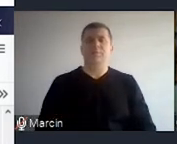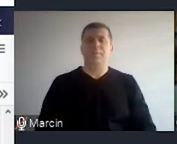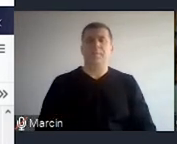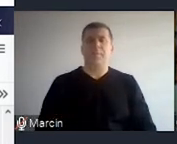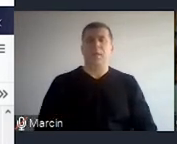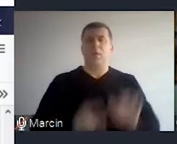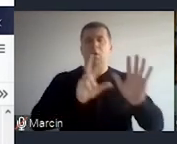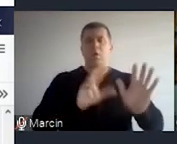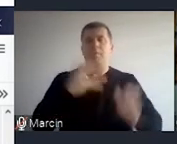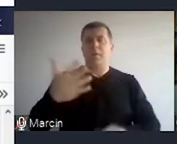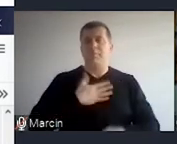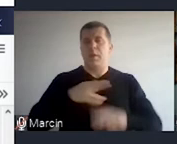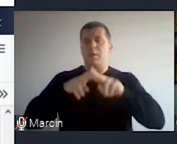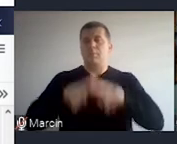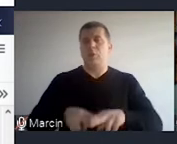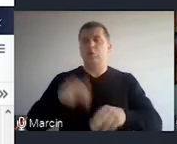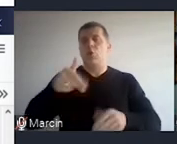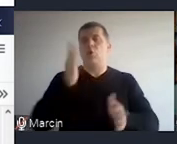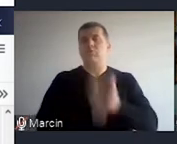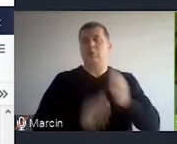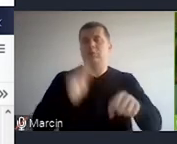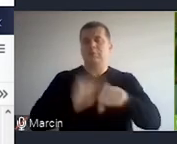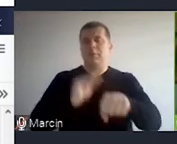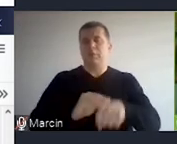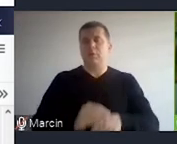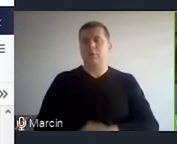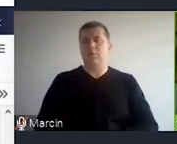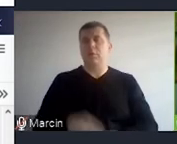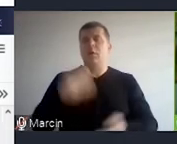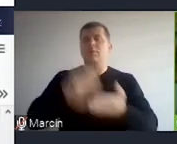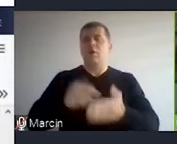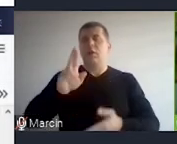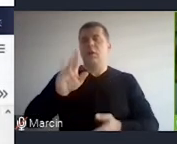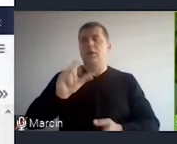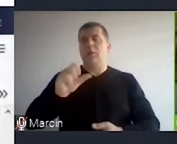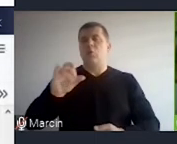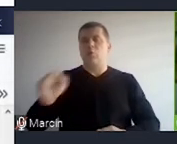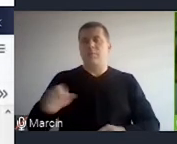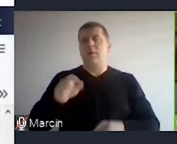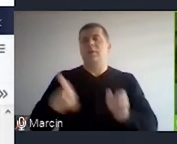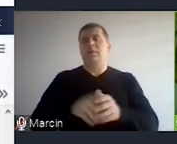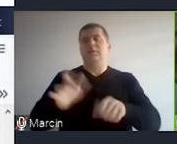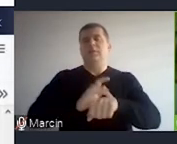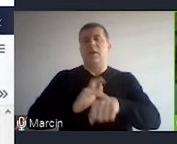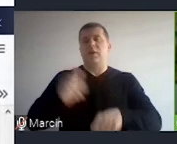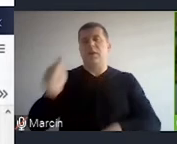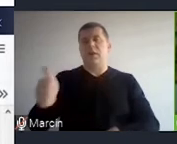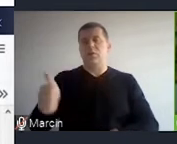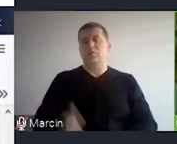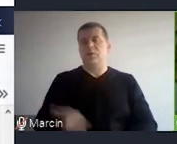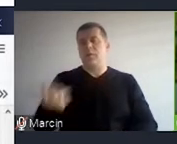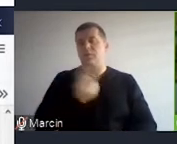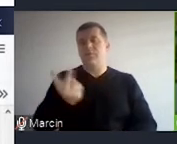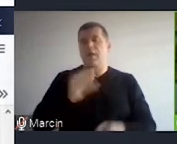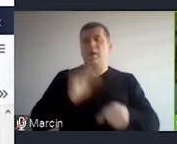I w 8.5 mamy pozostałe uproszczone metody, czyli kwoty ryczałtowe i stawki jednostkowe. Te dwie